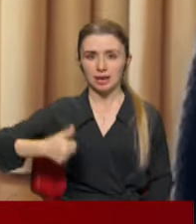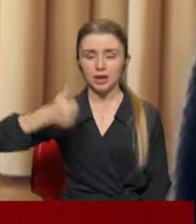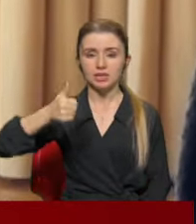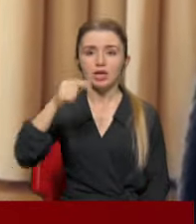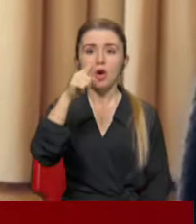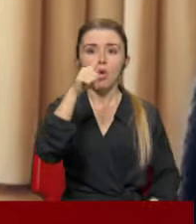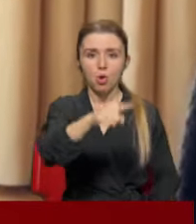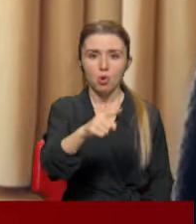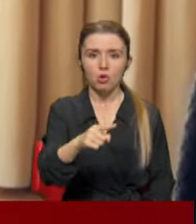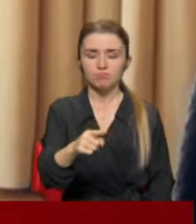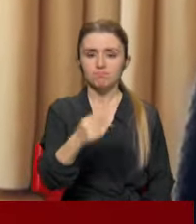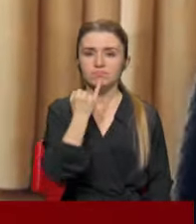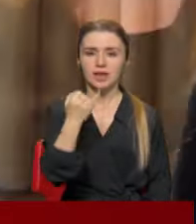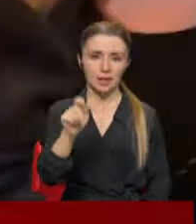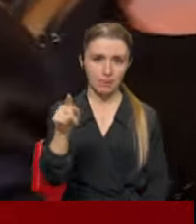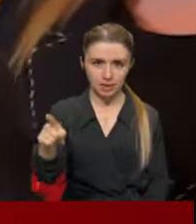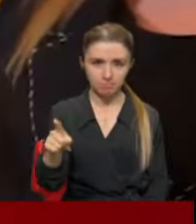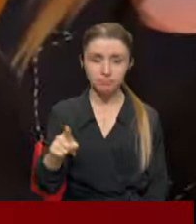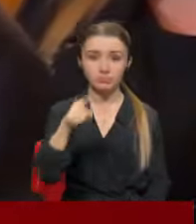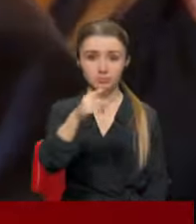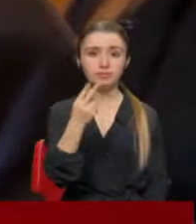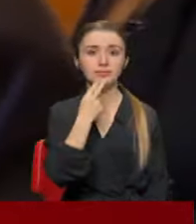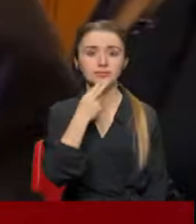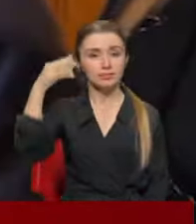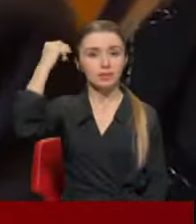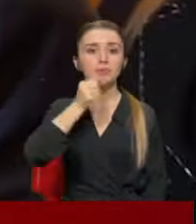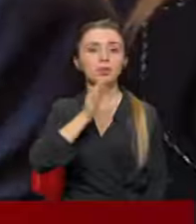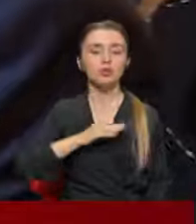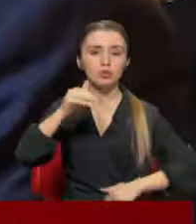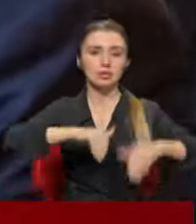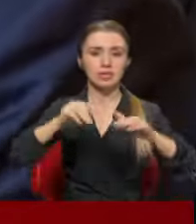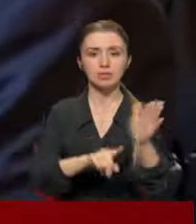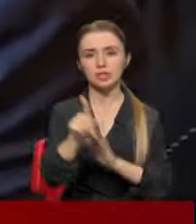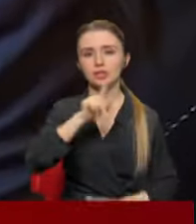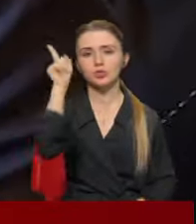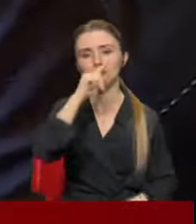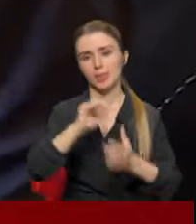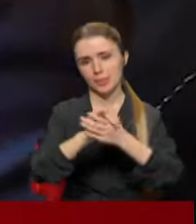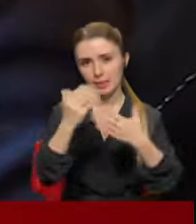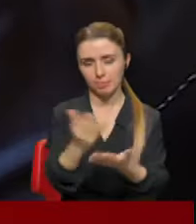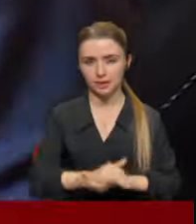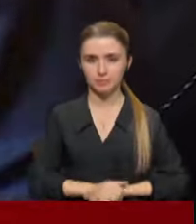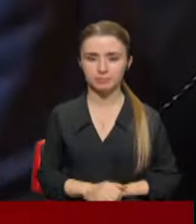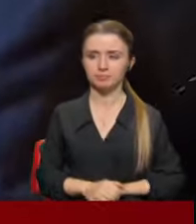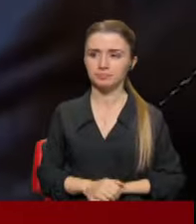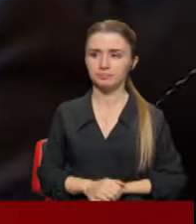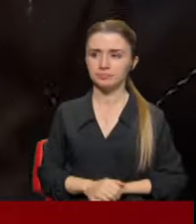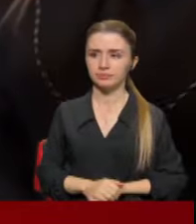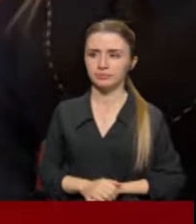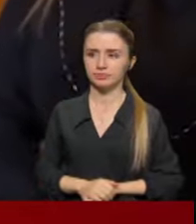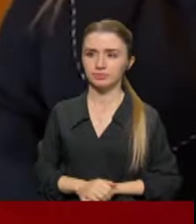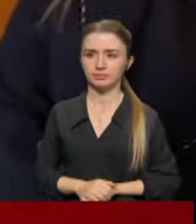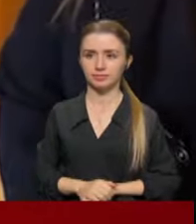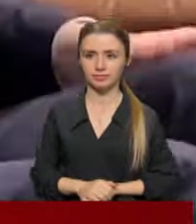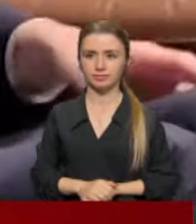Anne Hidalgo'yu makamında ziyaret etti. Hidalgo, İmamoğlu'nu seçim başarısından dolayı tebrik etti. Thank